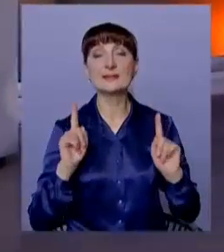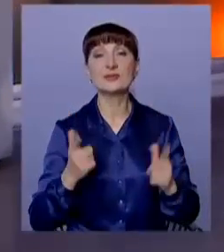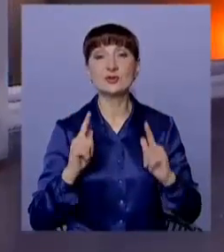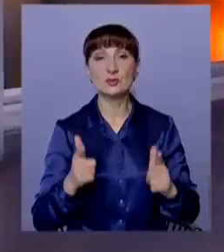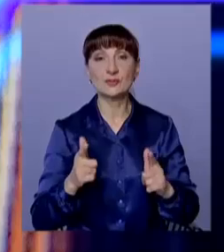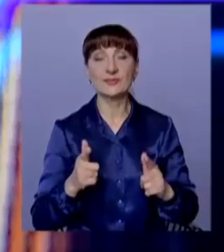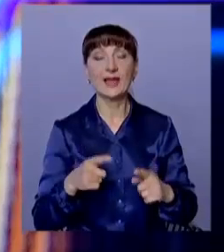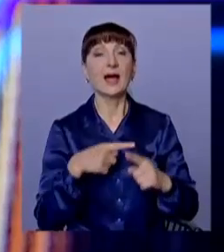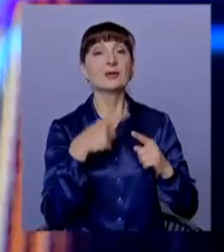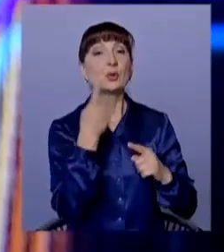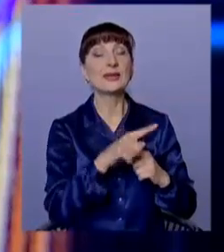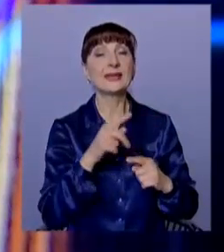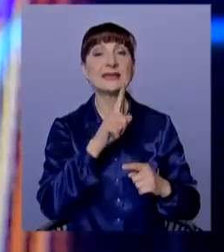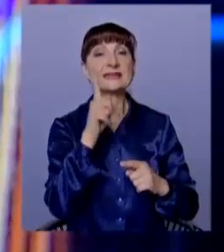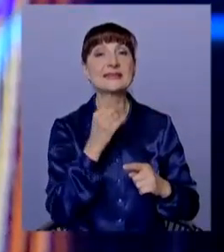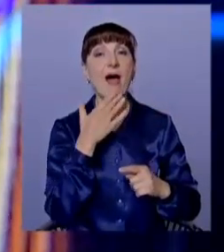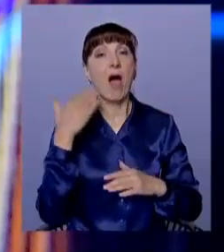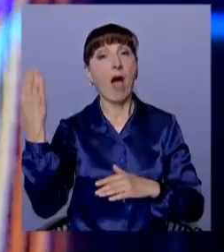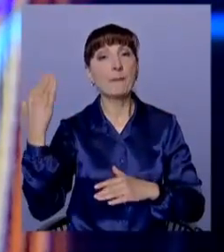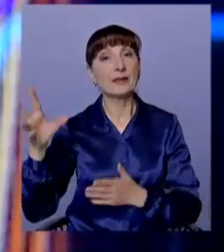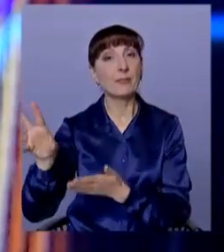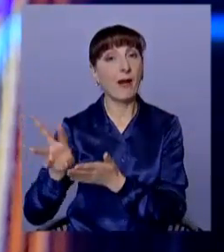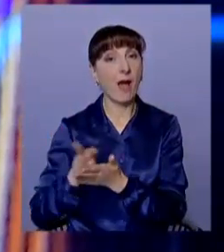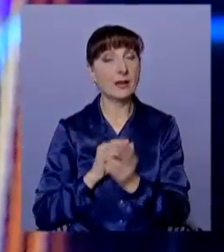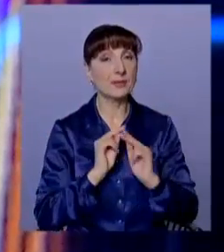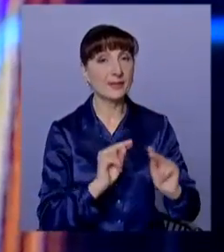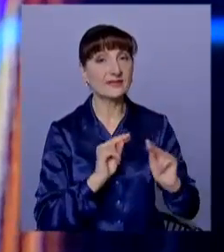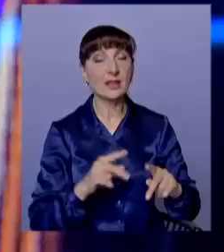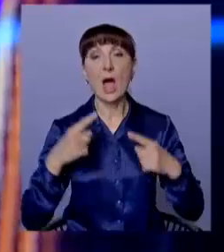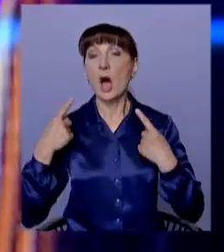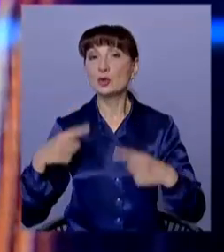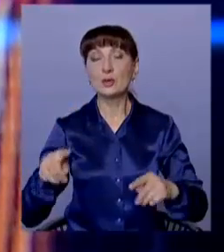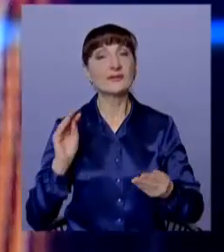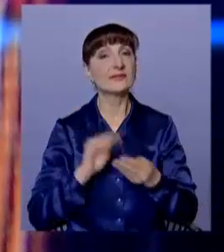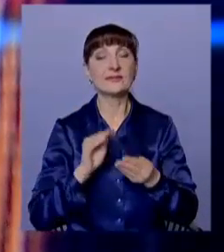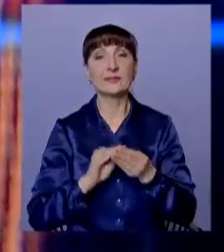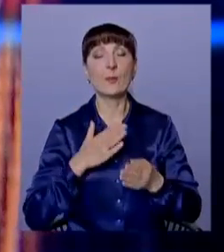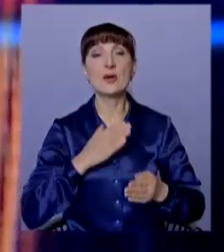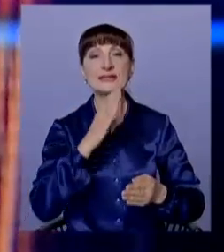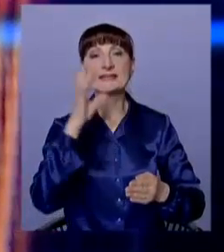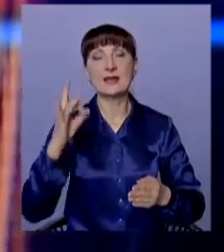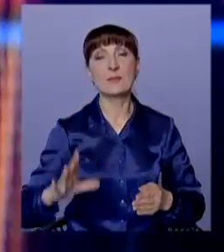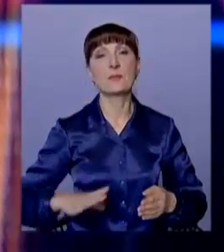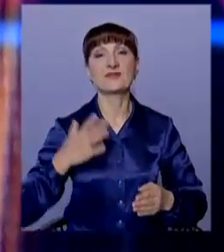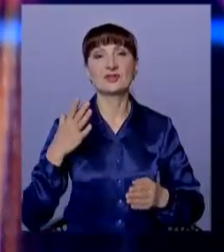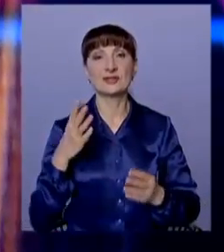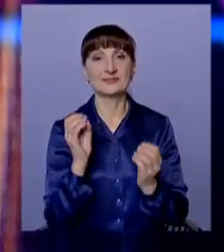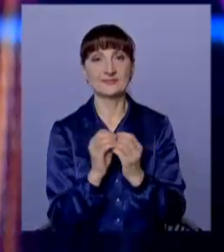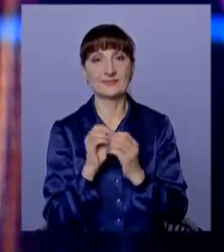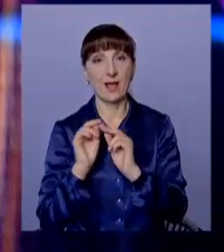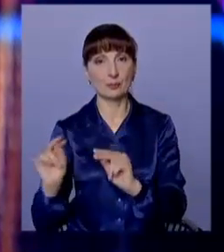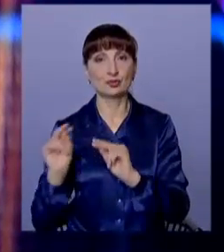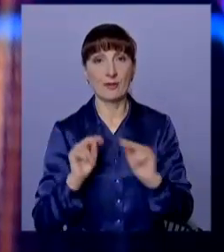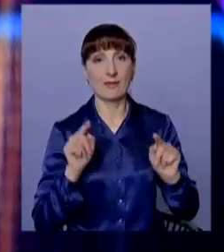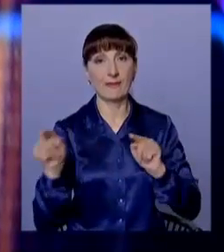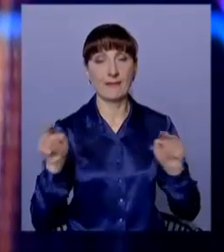за модель именно западную, да, некую модель преподавания, другие все-таки, да, оставались в этом немножечко, в этой зажатости. Да. И вот